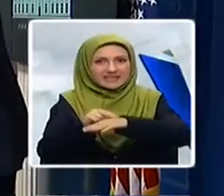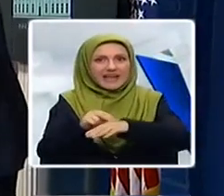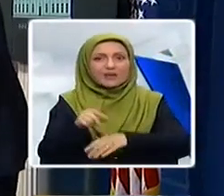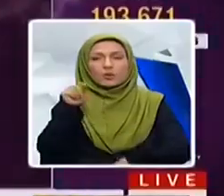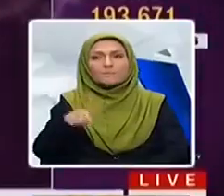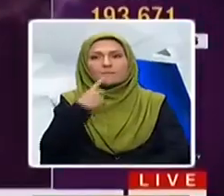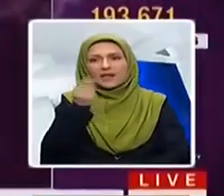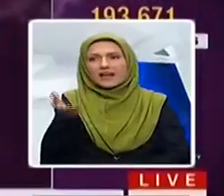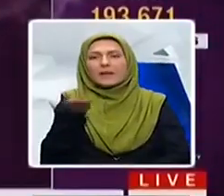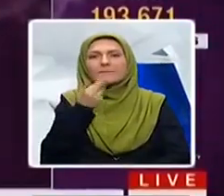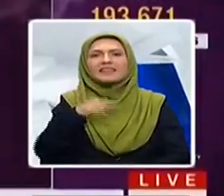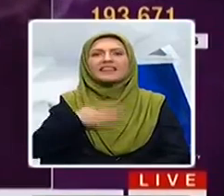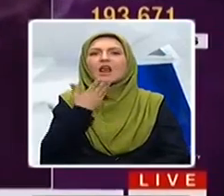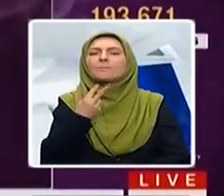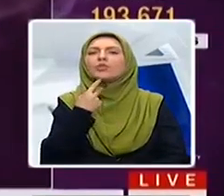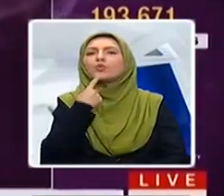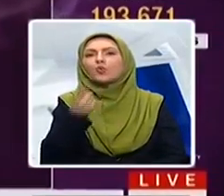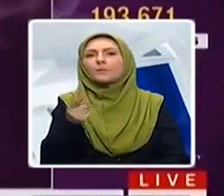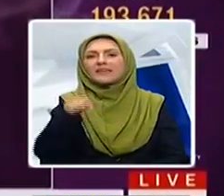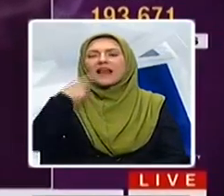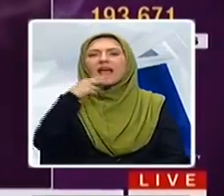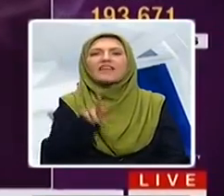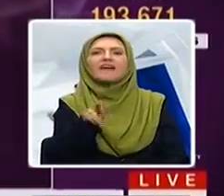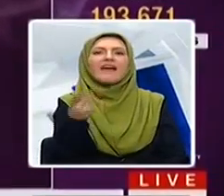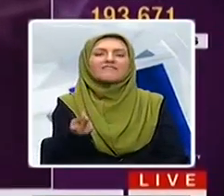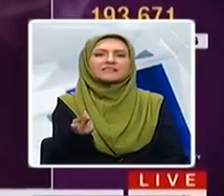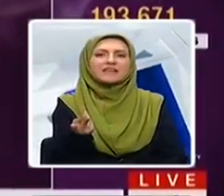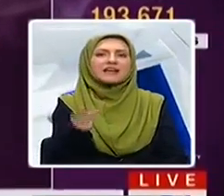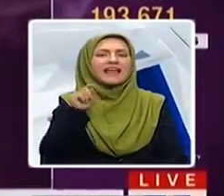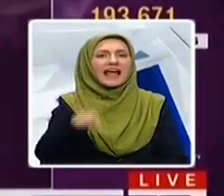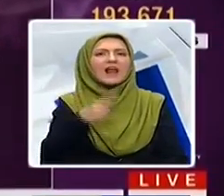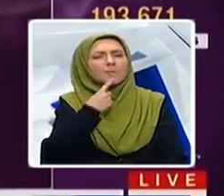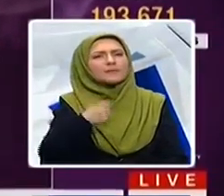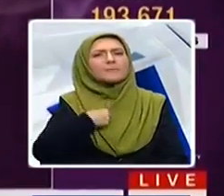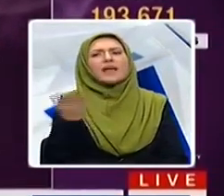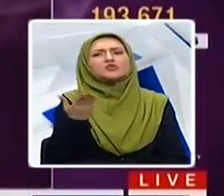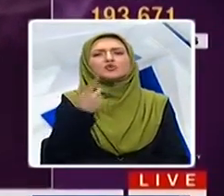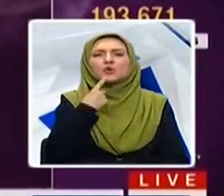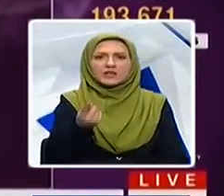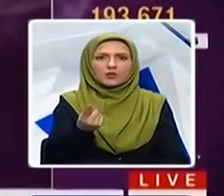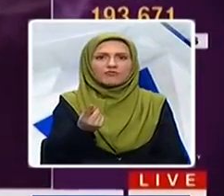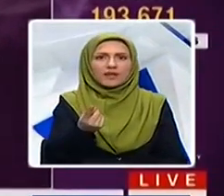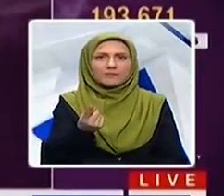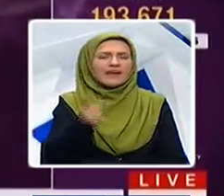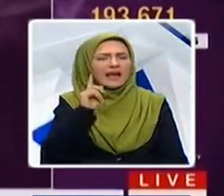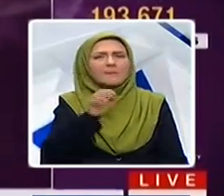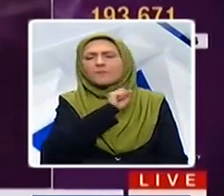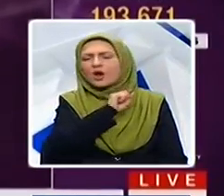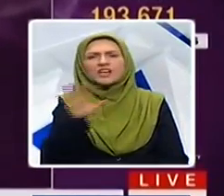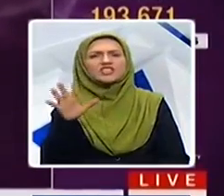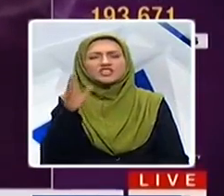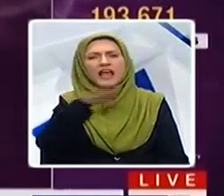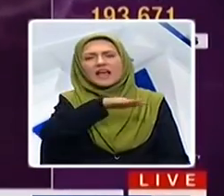خواند. حالا می‌بینیم که رئیس جمهور آمریکا مدعی است به صورت طعنه‌آمیز خطاب به خبرنگاران سخن می‌گفت، اما هیچ کنایه‌ای در